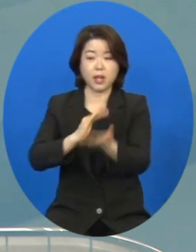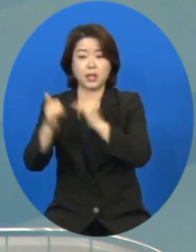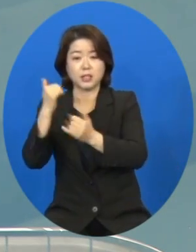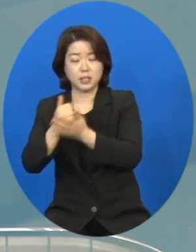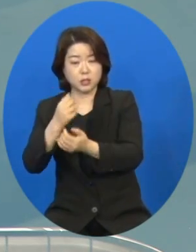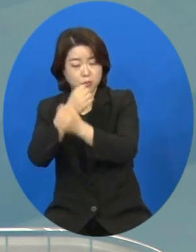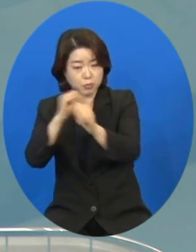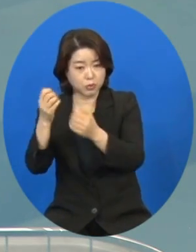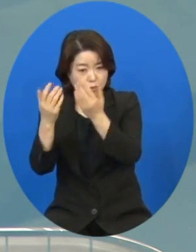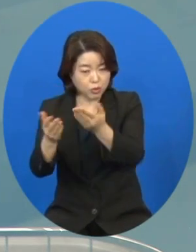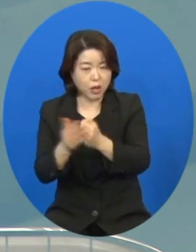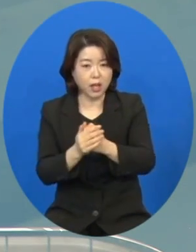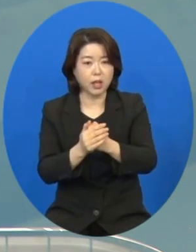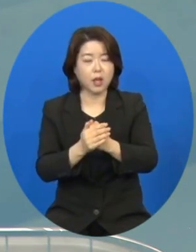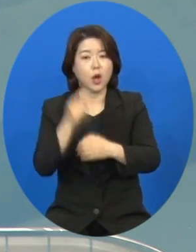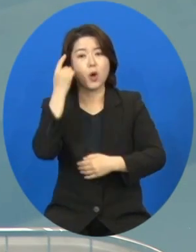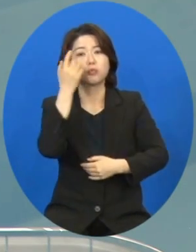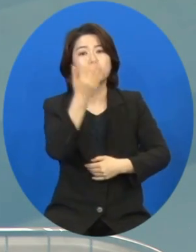제안할 정도로